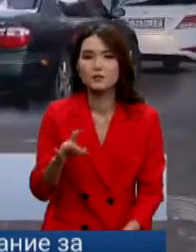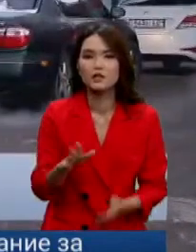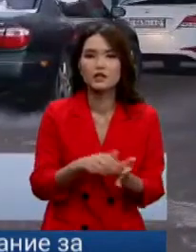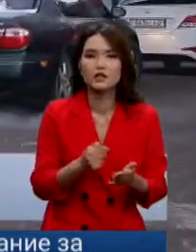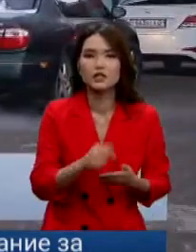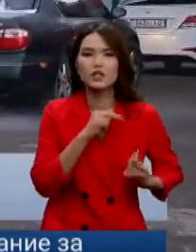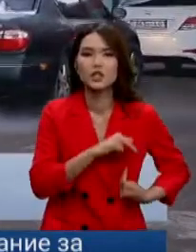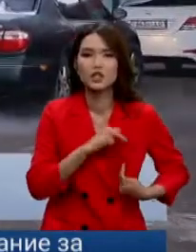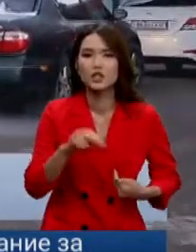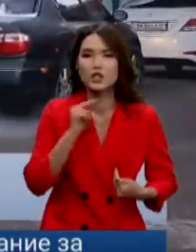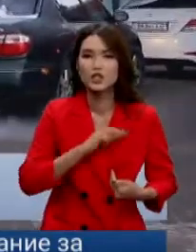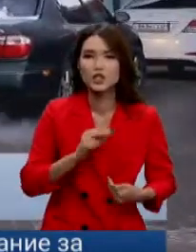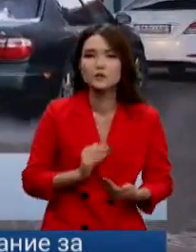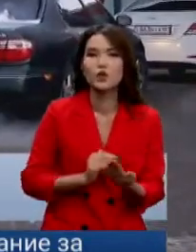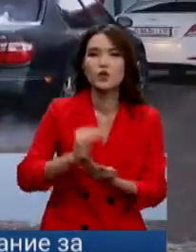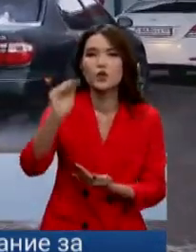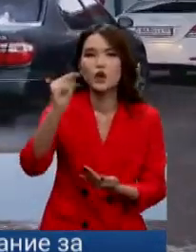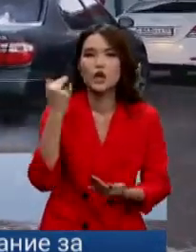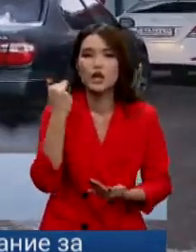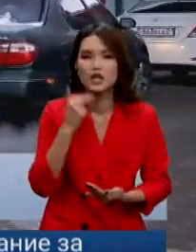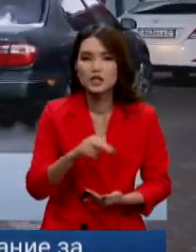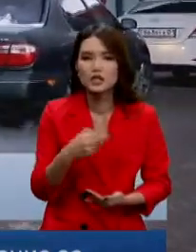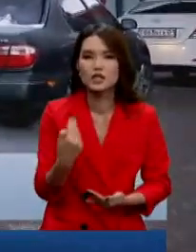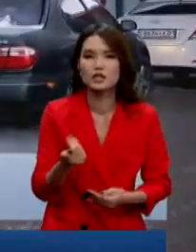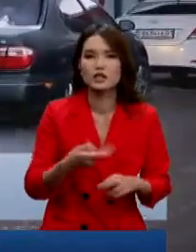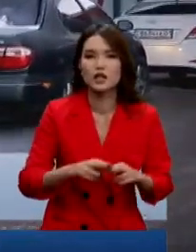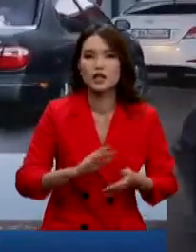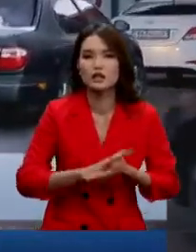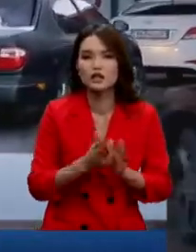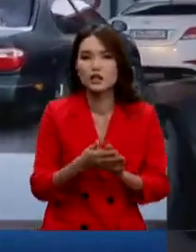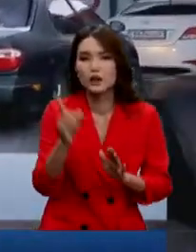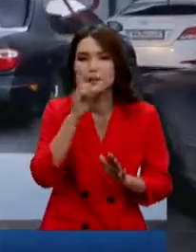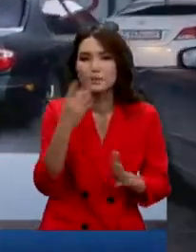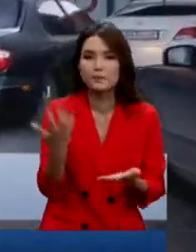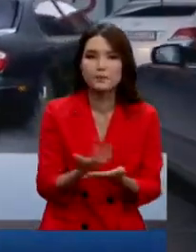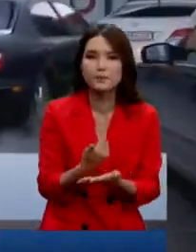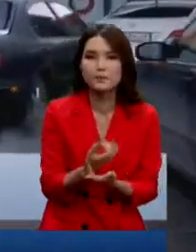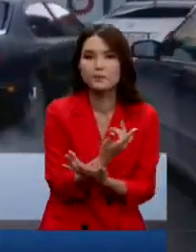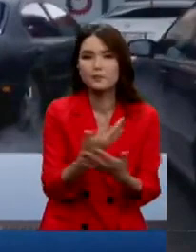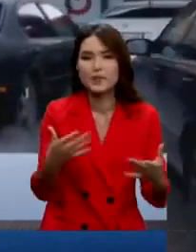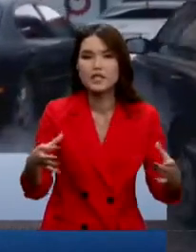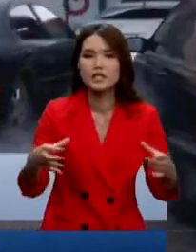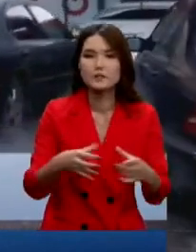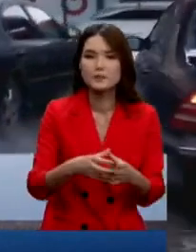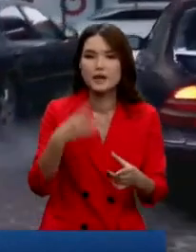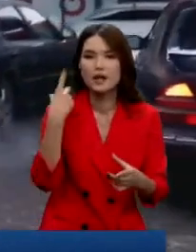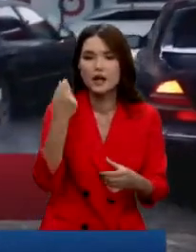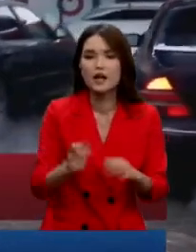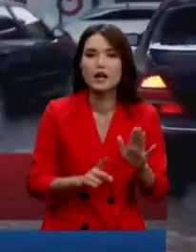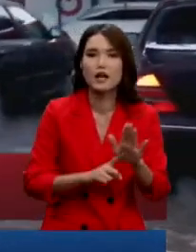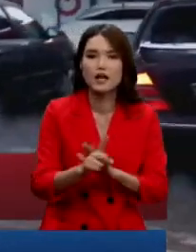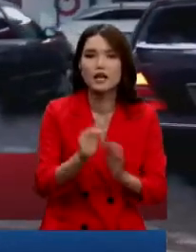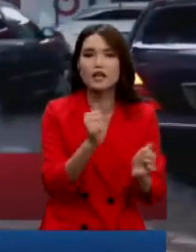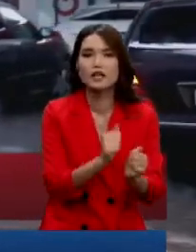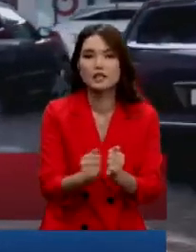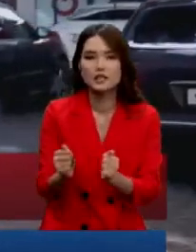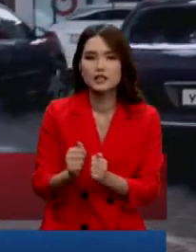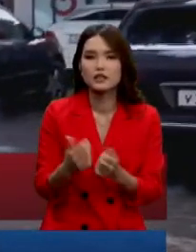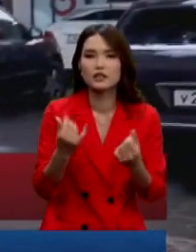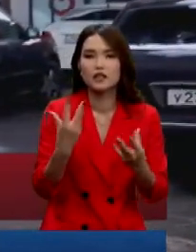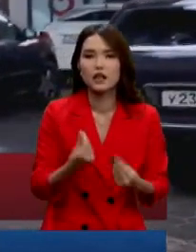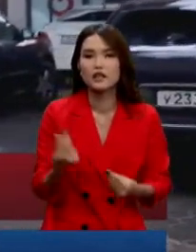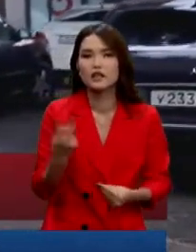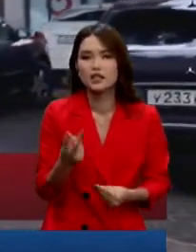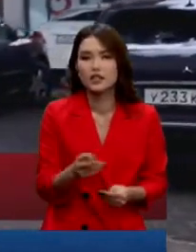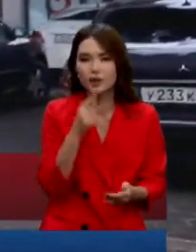қызмет көрсетудің жоғарғы деңгейі мен сапалы бензин екен бұған дейін бірнеше мәрте айттық. Алғашқысын тексерген едік, ал енді